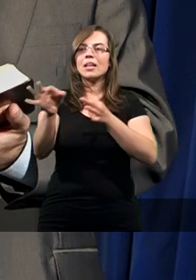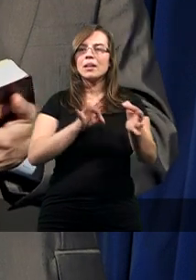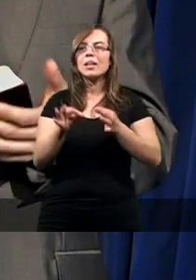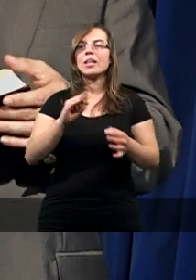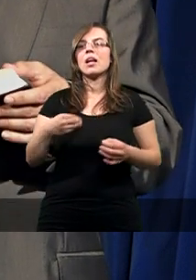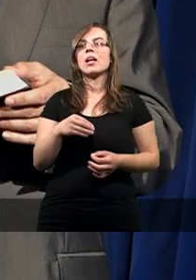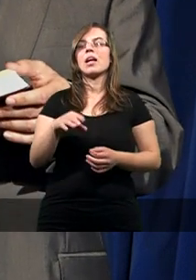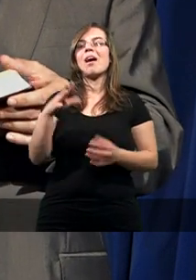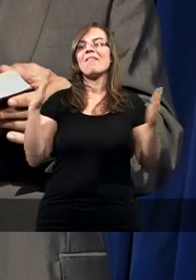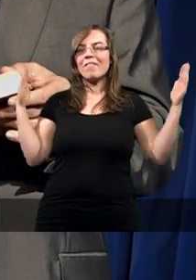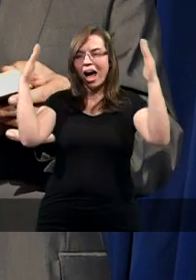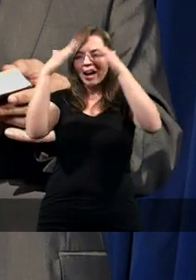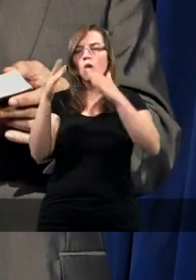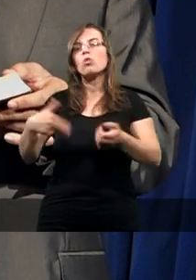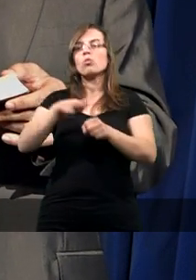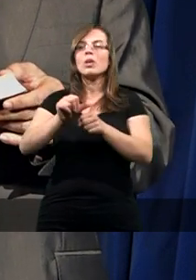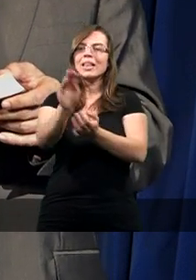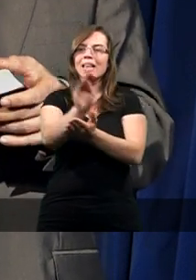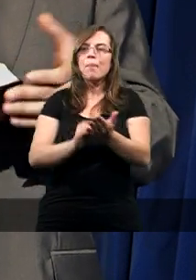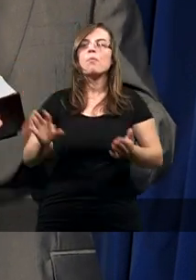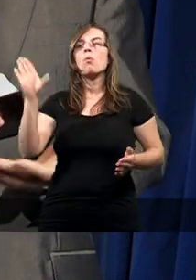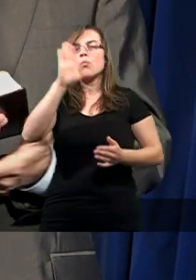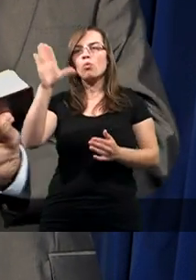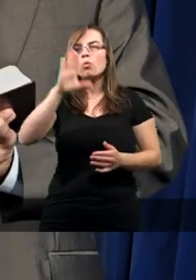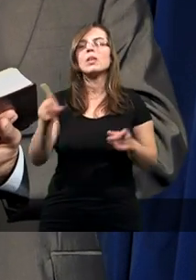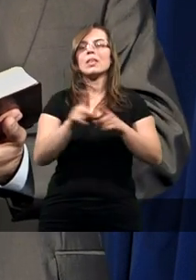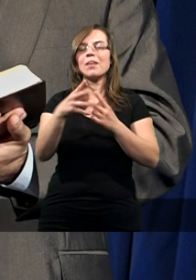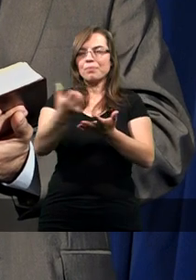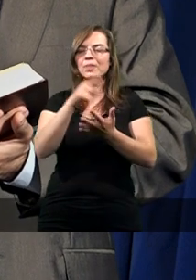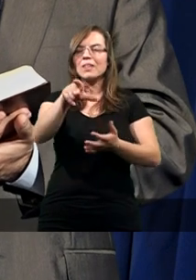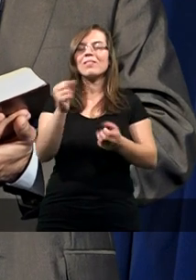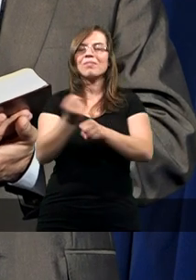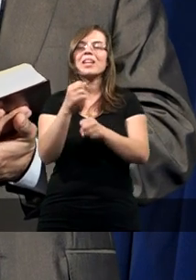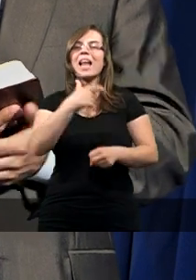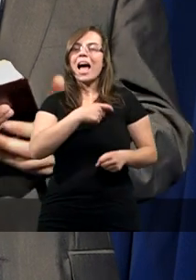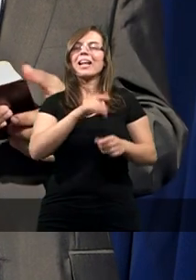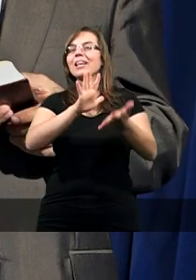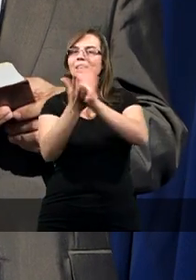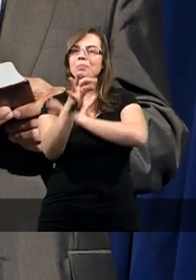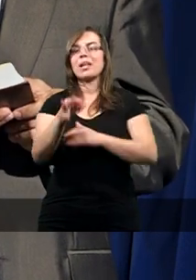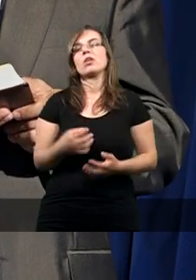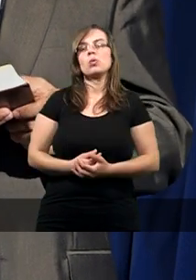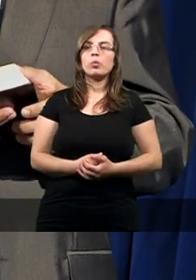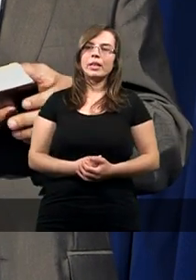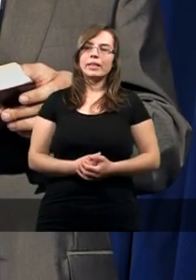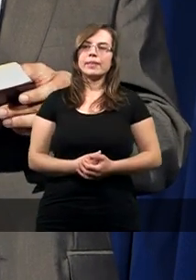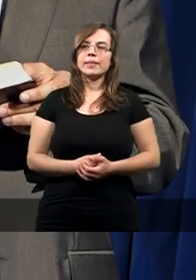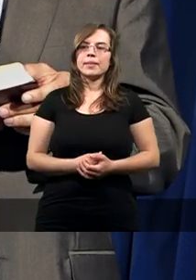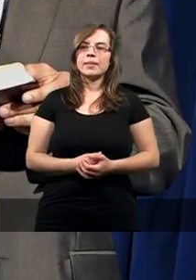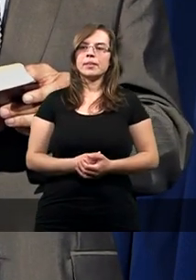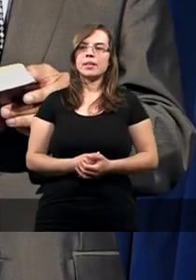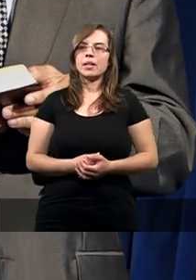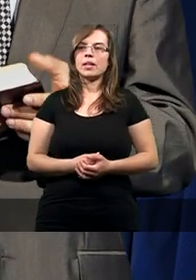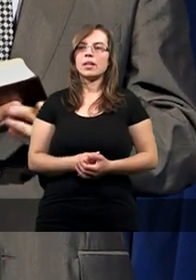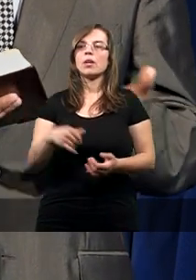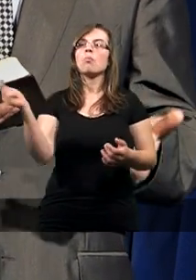historię faraona, o którym jest napisano, że Pan Bóg zatwardził jego serce. That used to trouble me. How could God harden